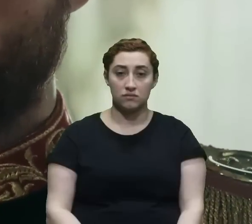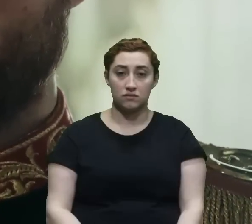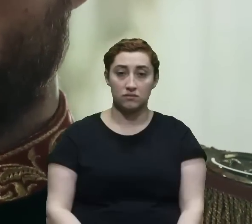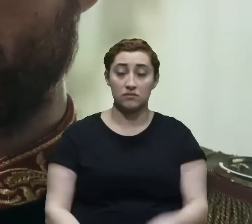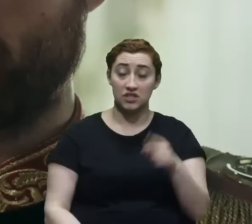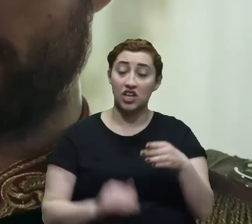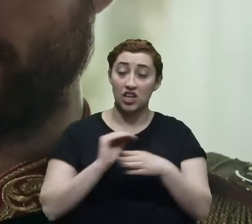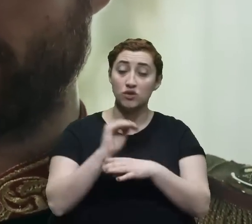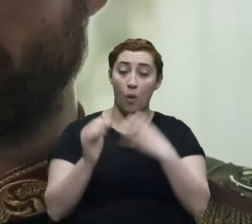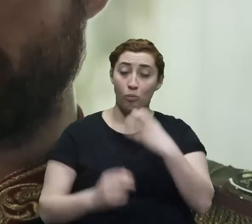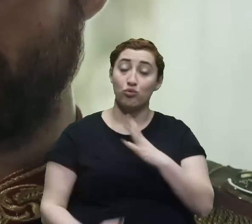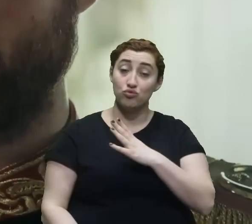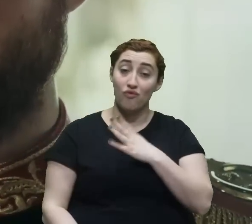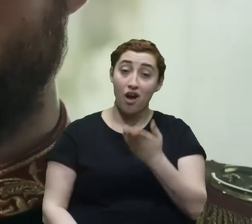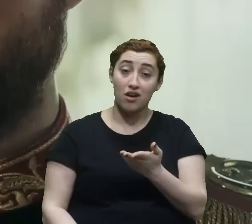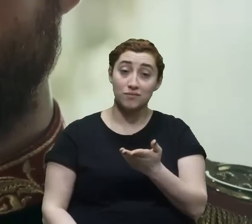Yaşayacak ömrünüz varmış.